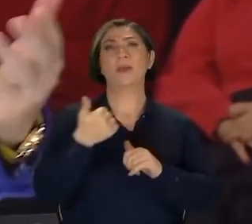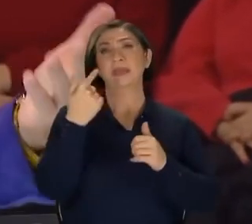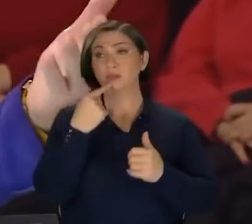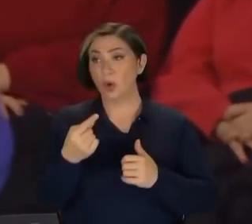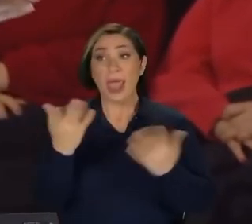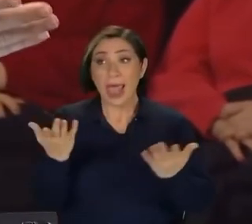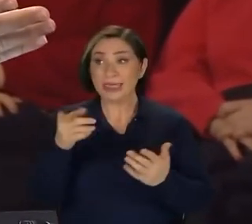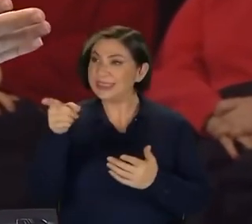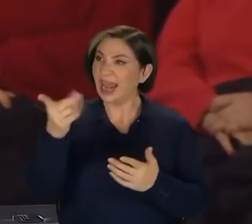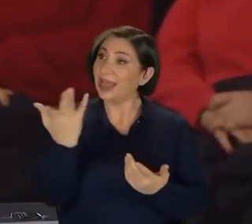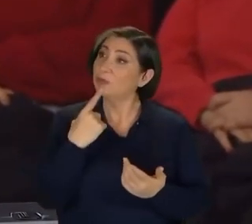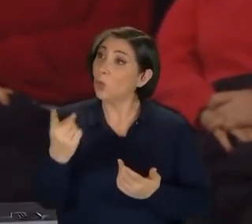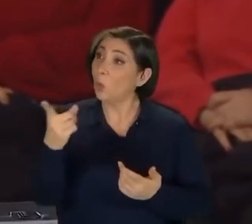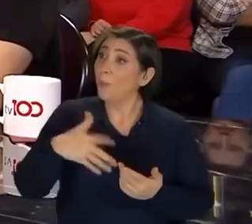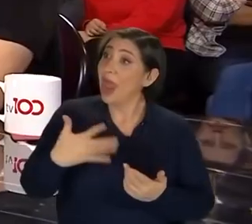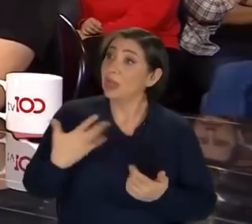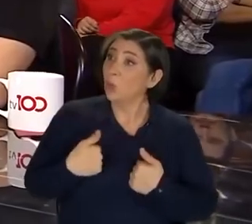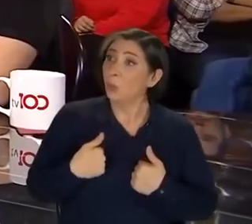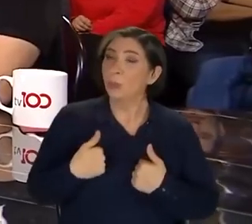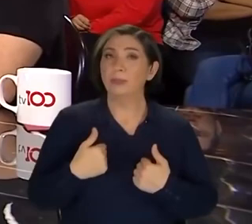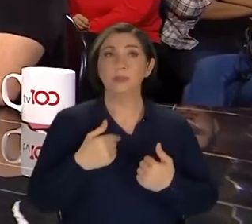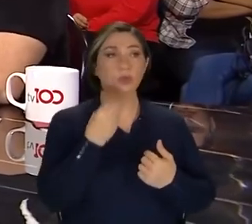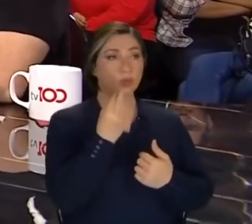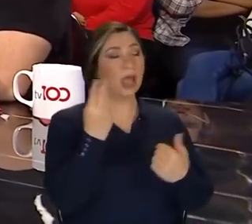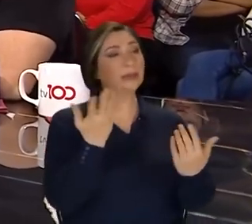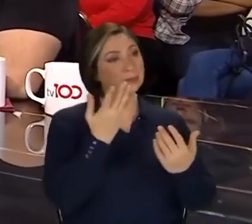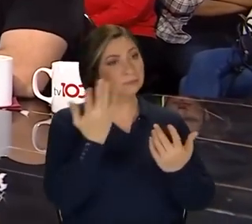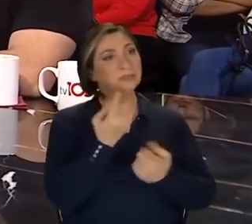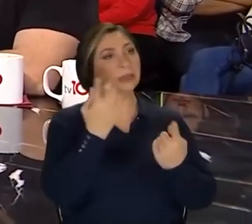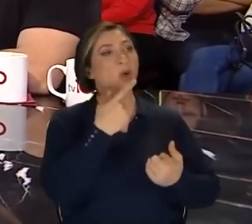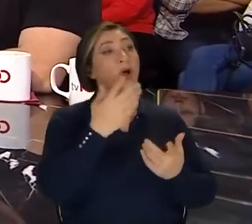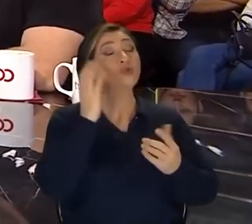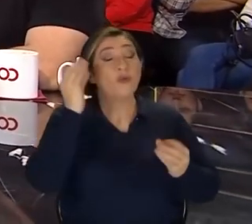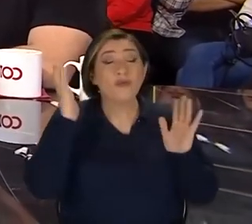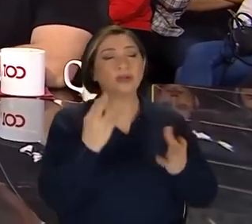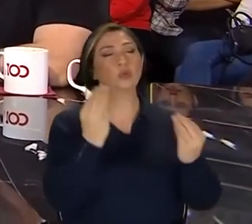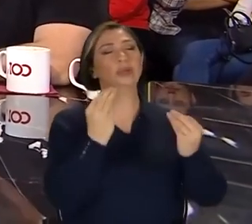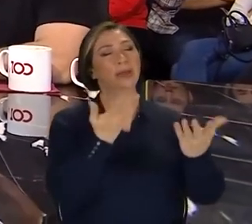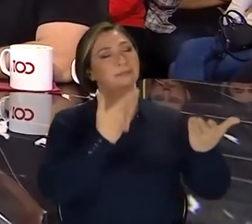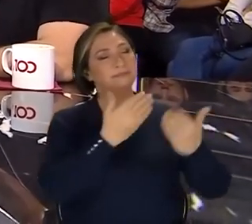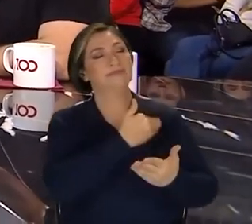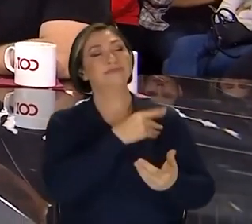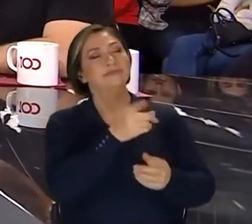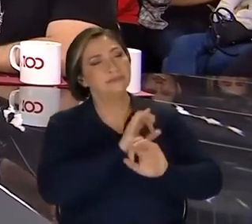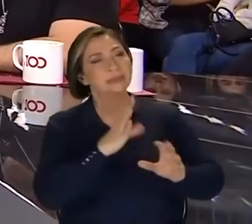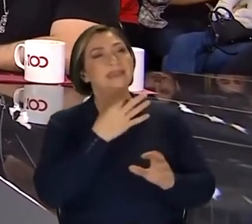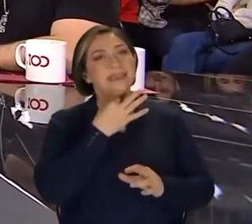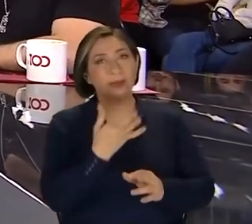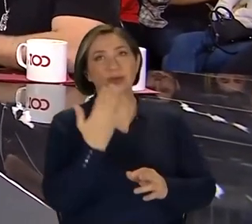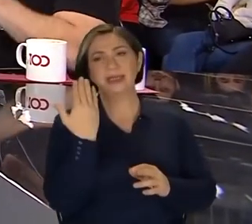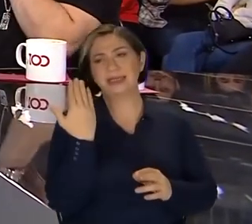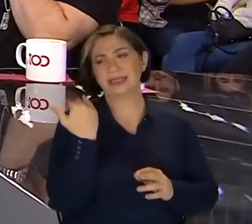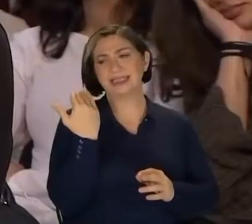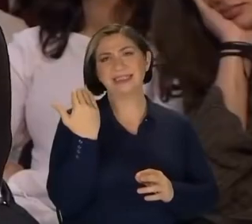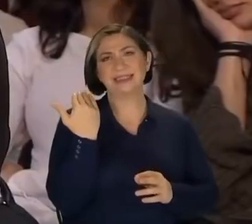filan. Dönüp sana ne diyor? Onu merak ediyorum. Güzel şeyler söyledi. Aşırı derecede güzel şeyler söyledi canım. Sağ olsun